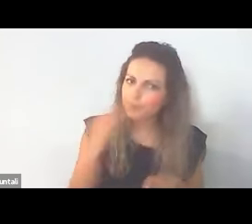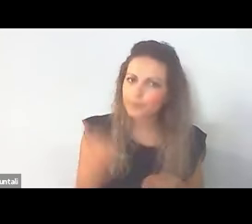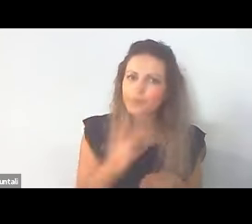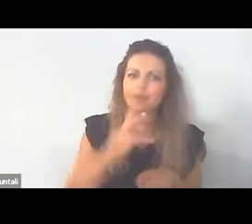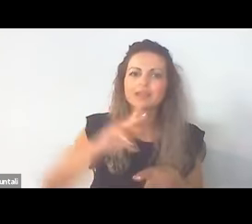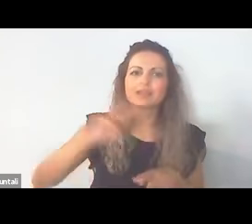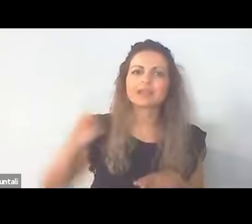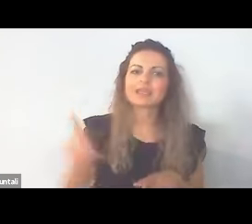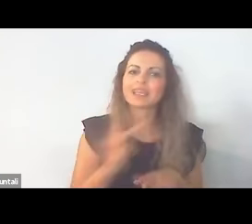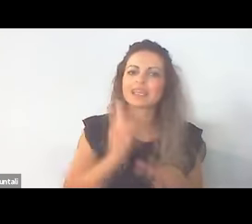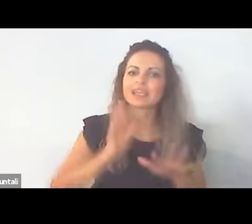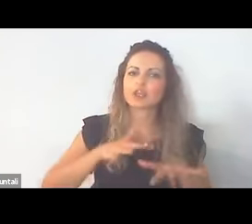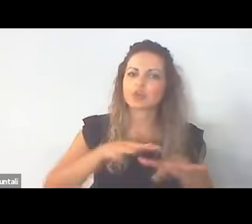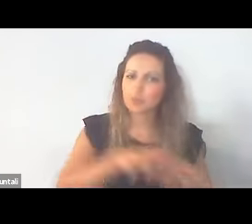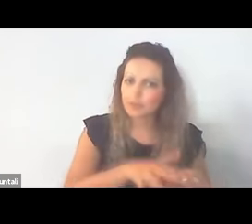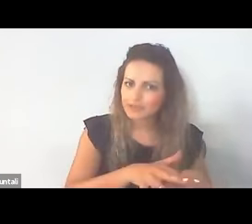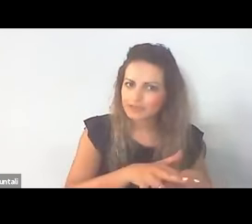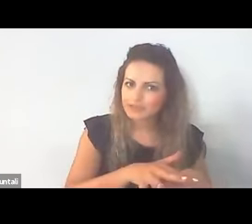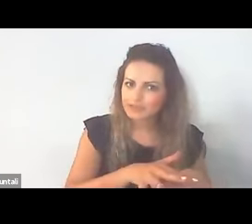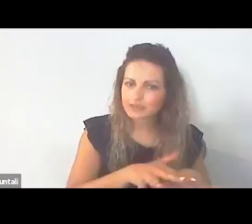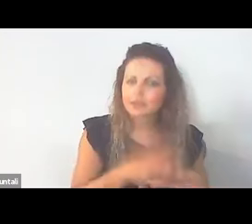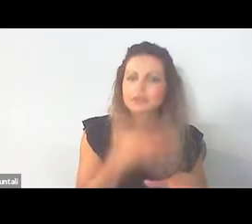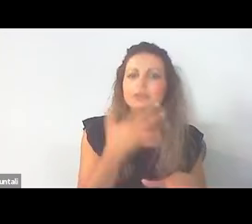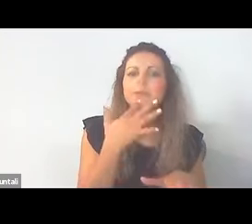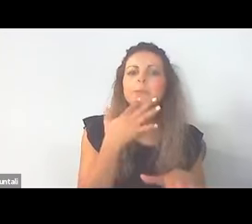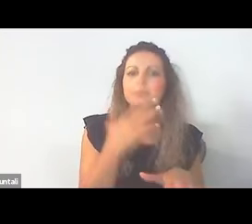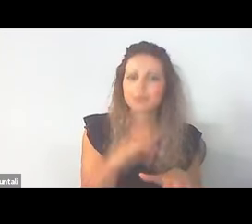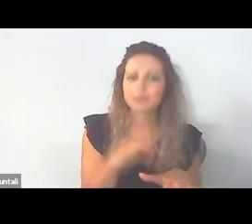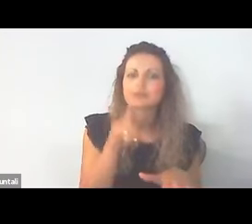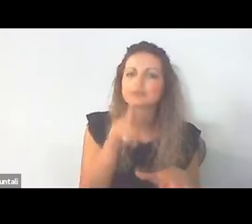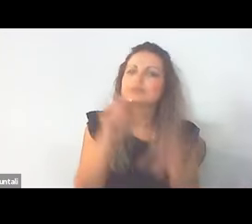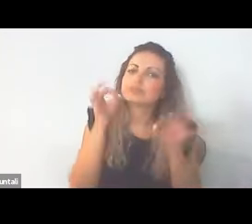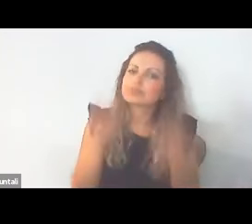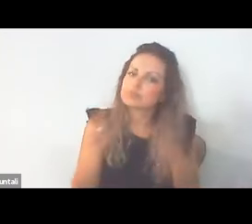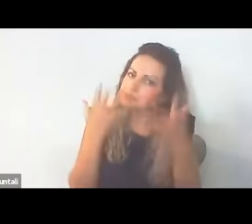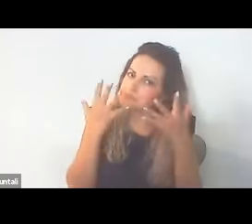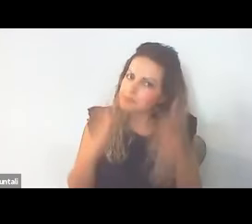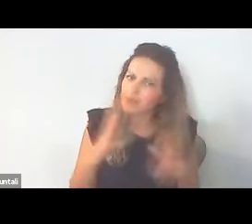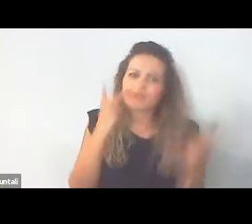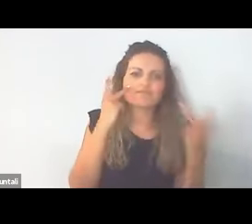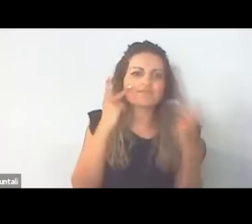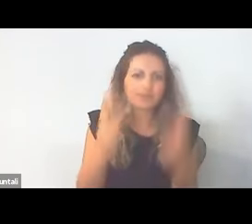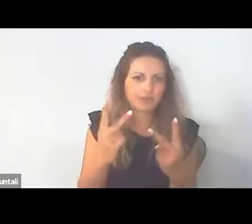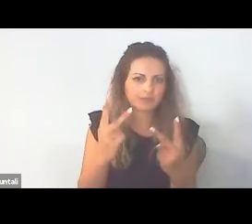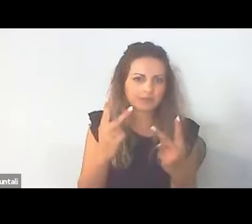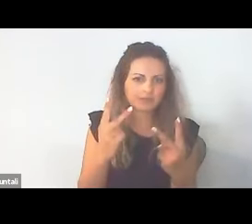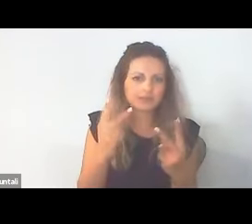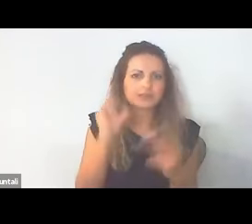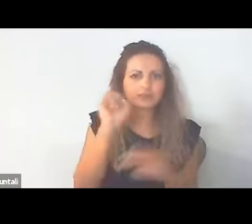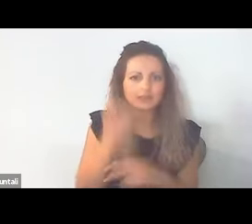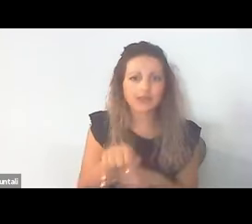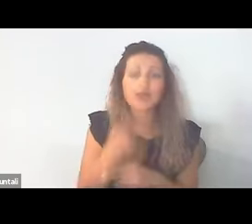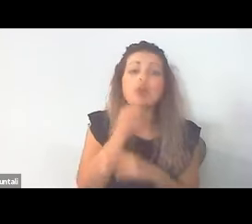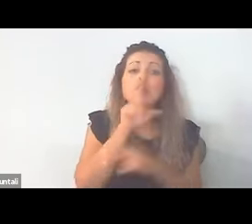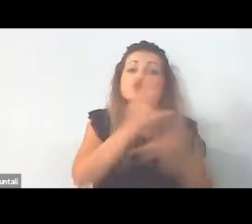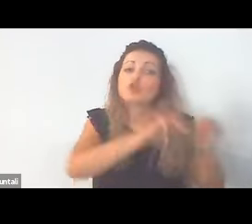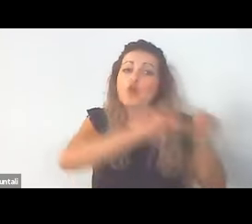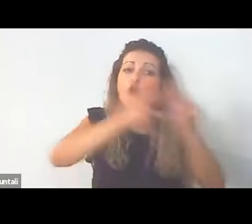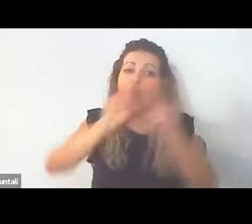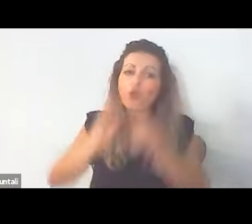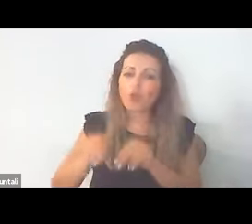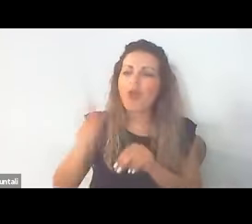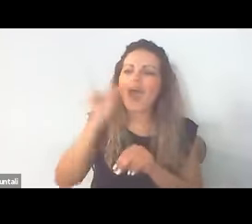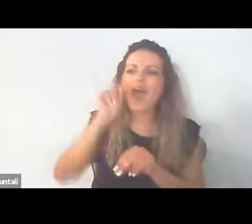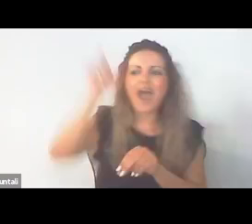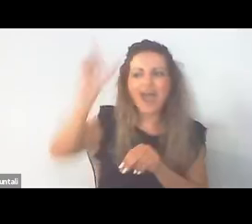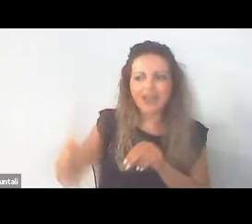σπιτιού μας», είναι μια φρικαλαία πραγματικότητα, ισχύει. Το ίδιο πολλές φορές ισχύει και για τους ίδιους τους βιαστές. Οι βιαστές πολλές